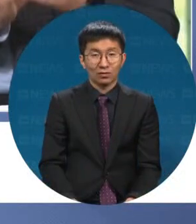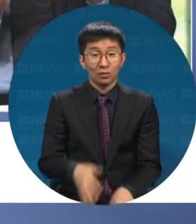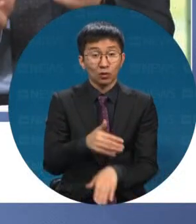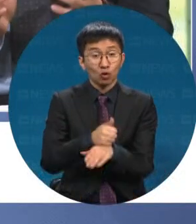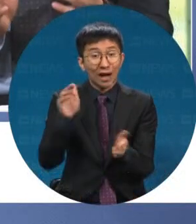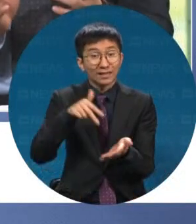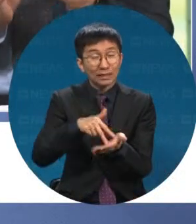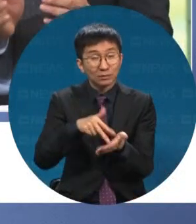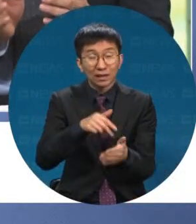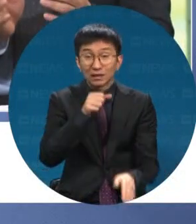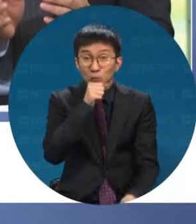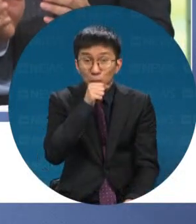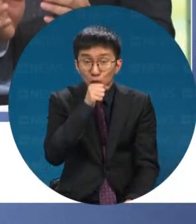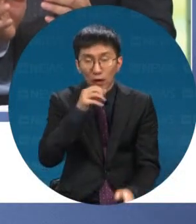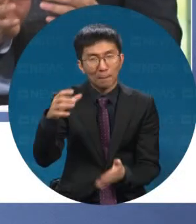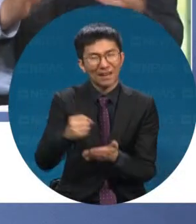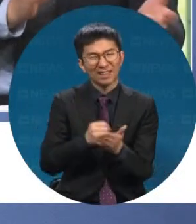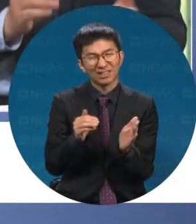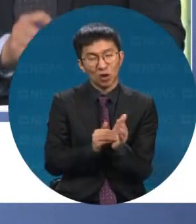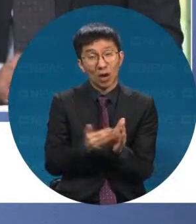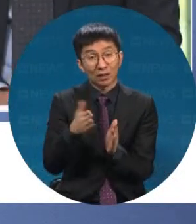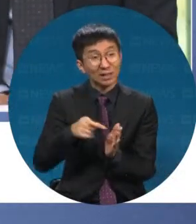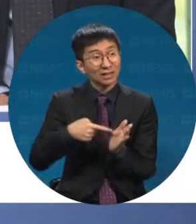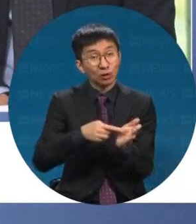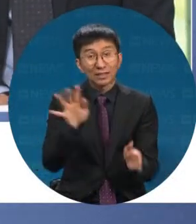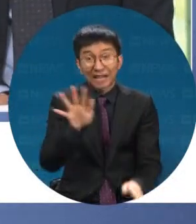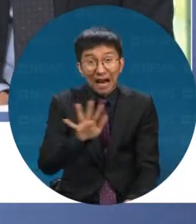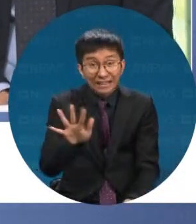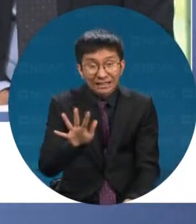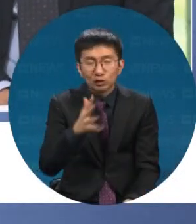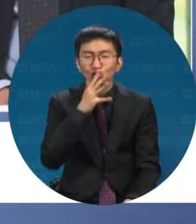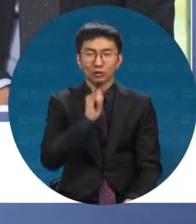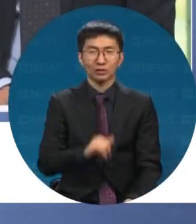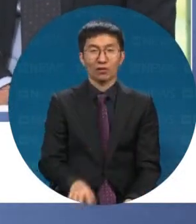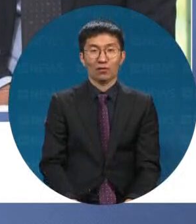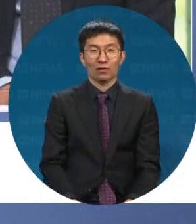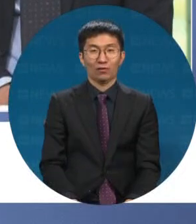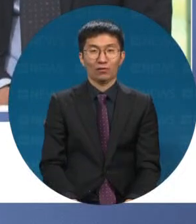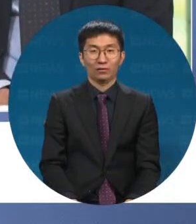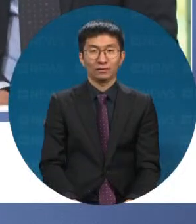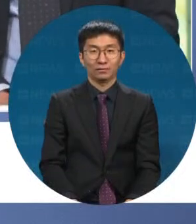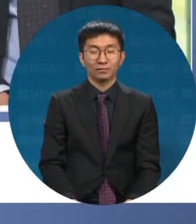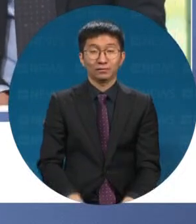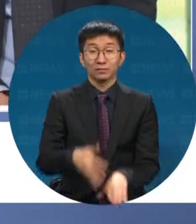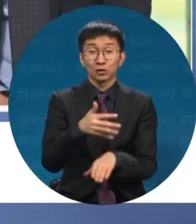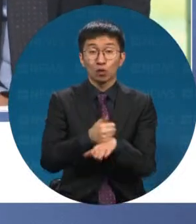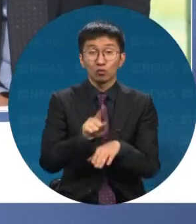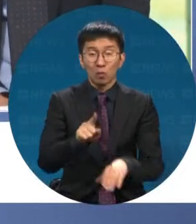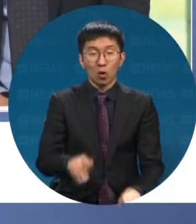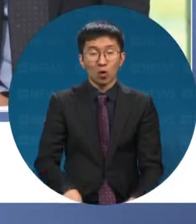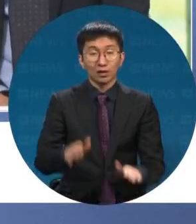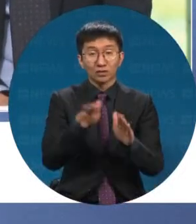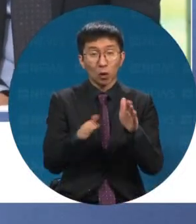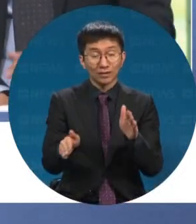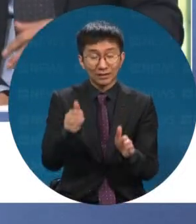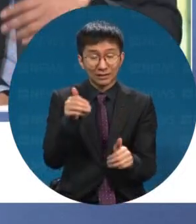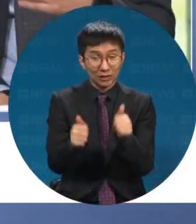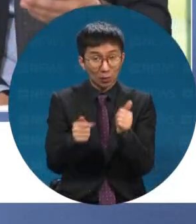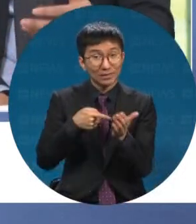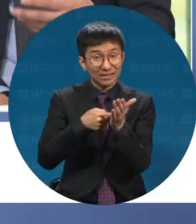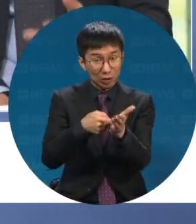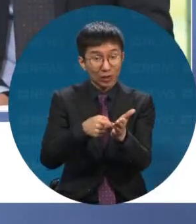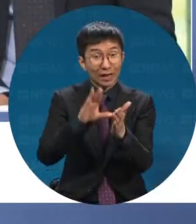친구들이 점수는 받아놓는데 지원하지 않는 상황이 또 역으로 생길 수도 있습니다. 그래서 정시 지원을 하는 데 있어서